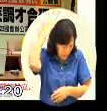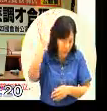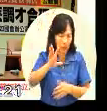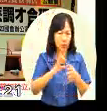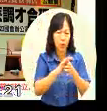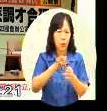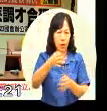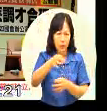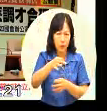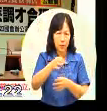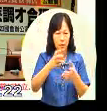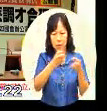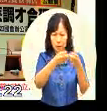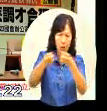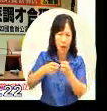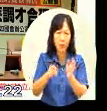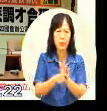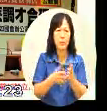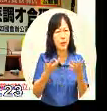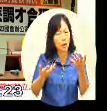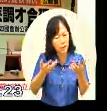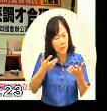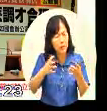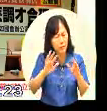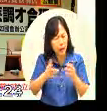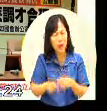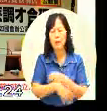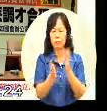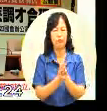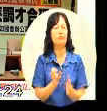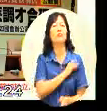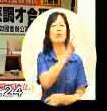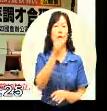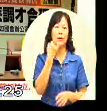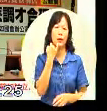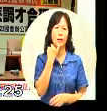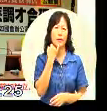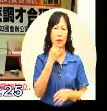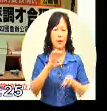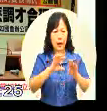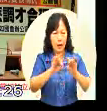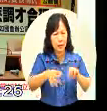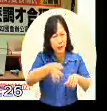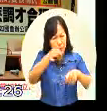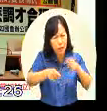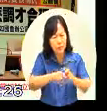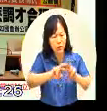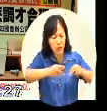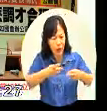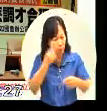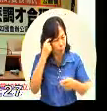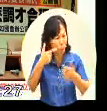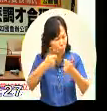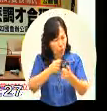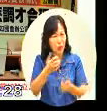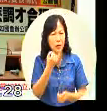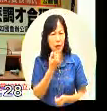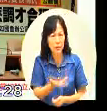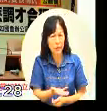财政的讨论大概都可以终结。那地价税要怎么调才合理呢？